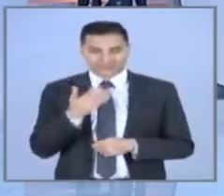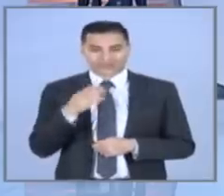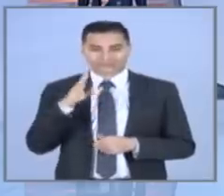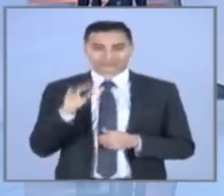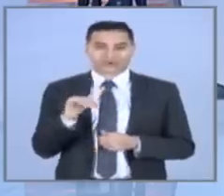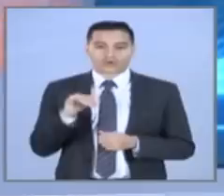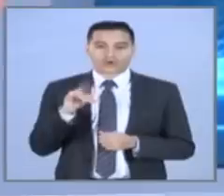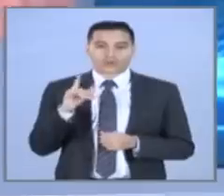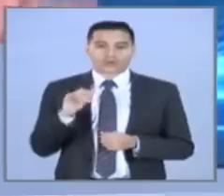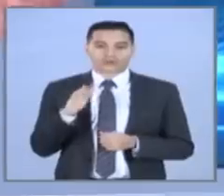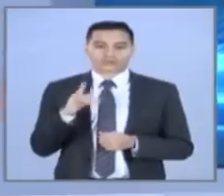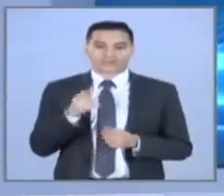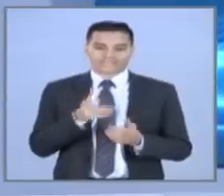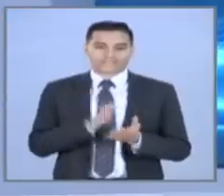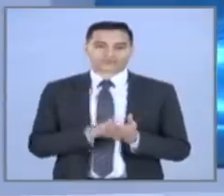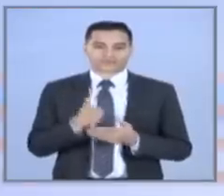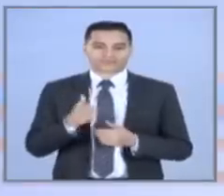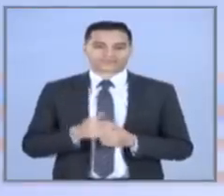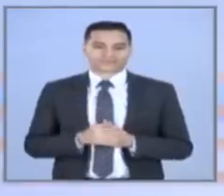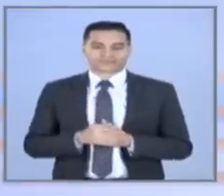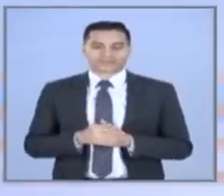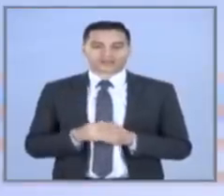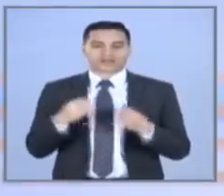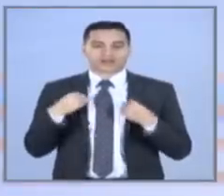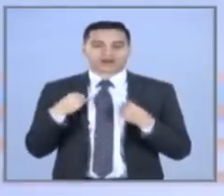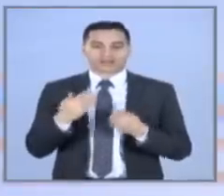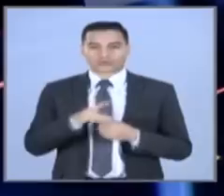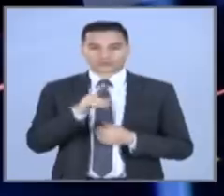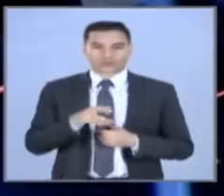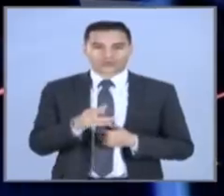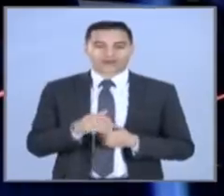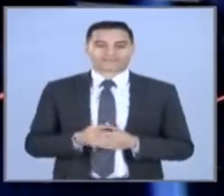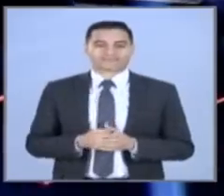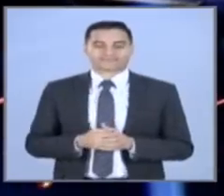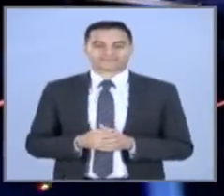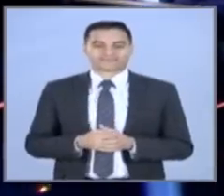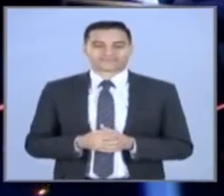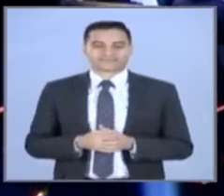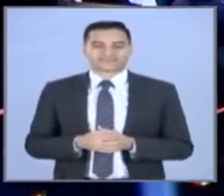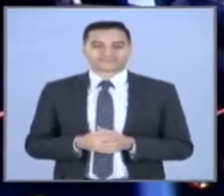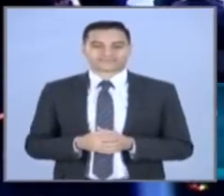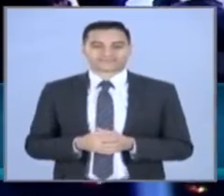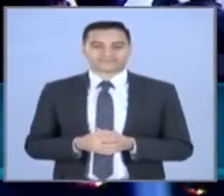كرولوس طبعا فرصتك. رياضة، والسؤال هو